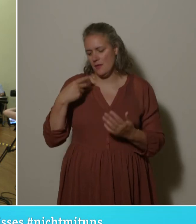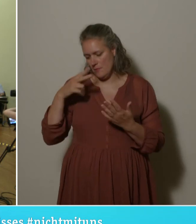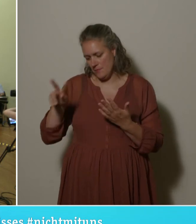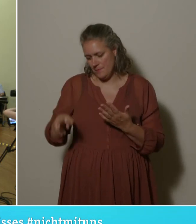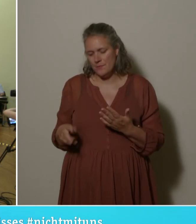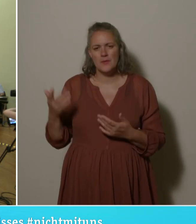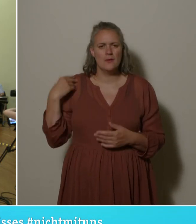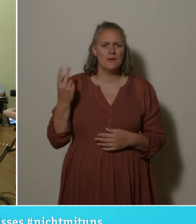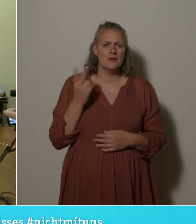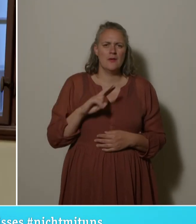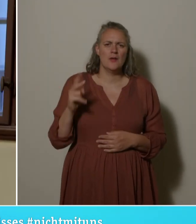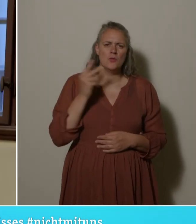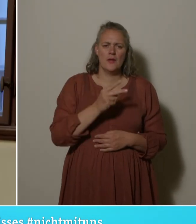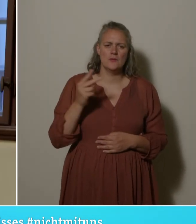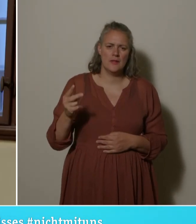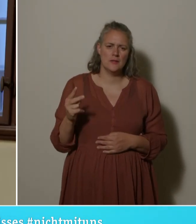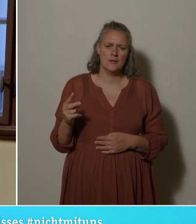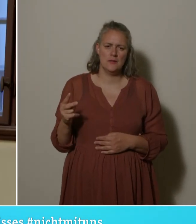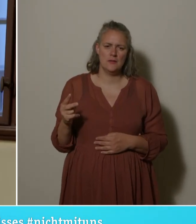wurde ja 2022